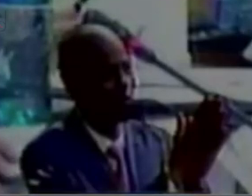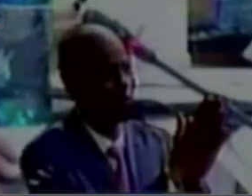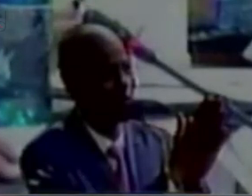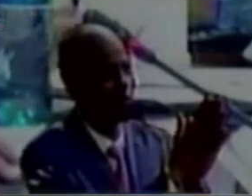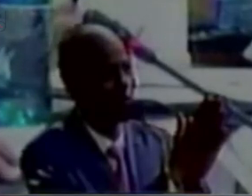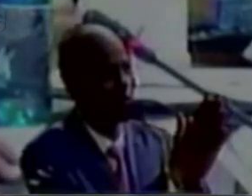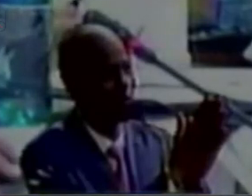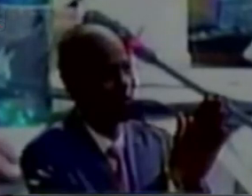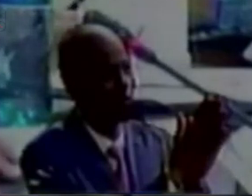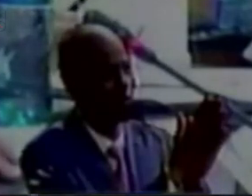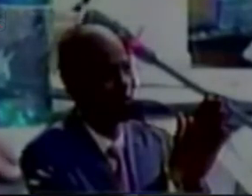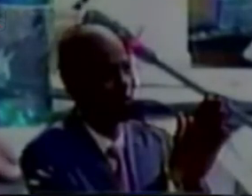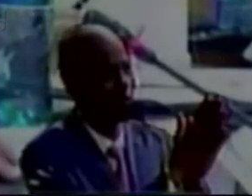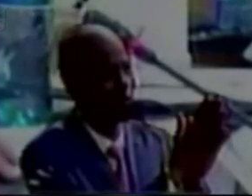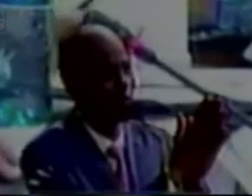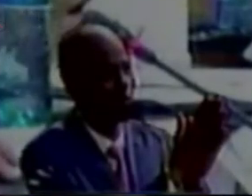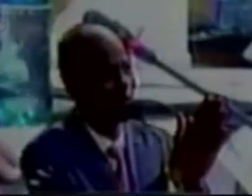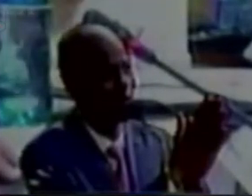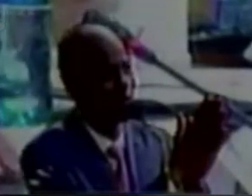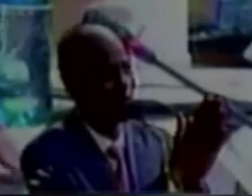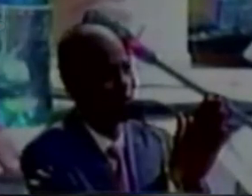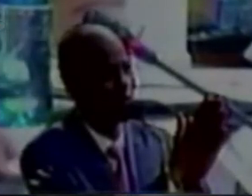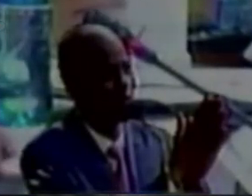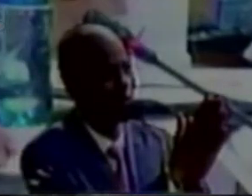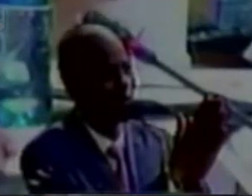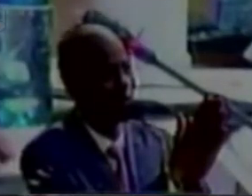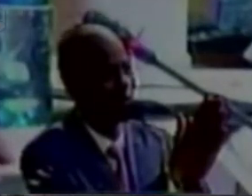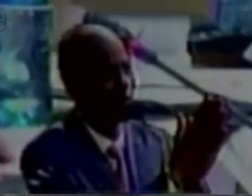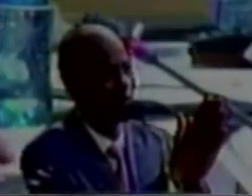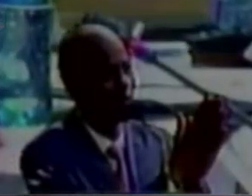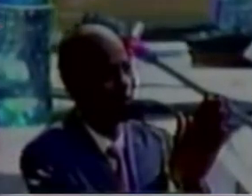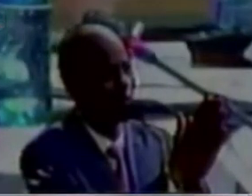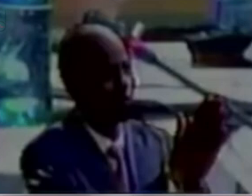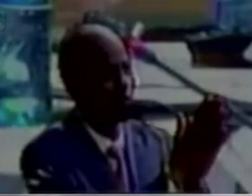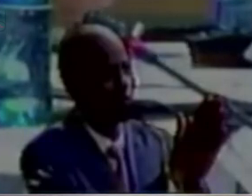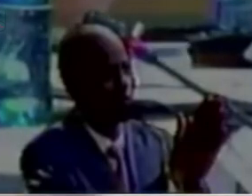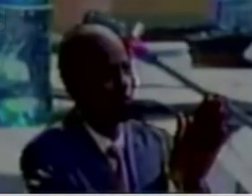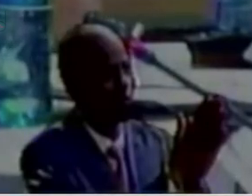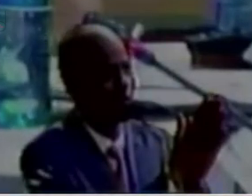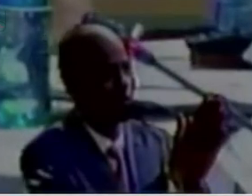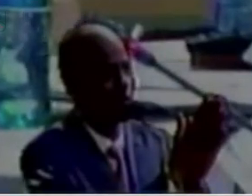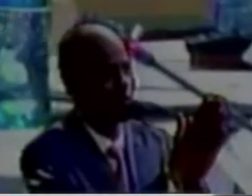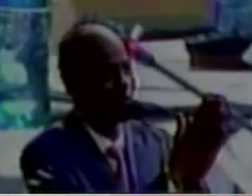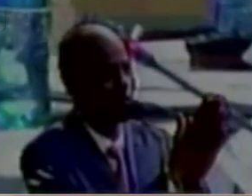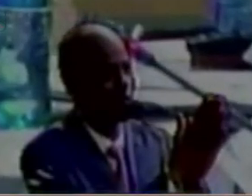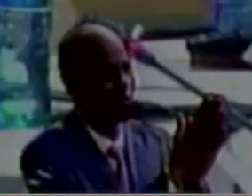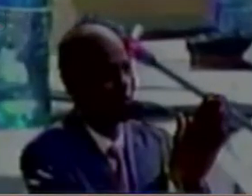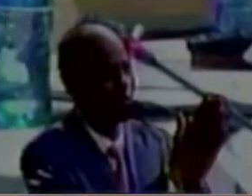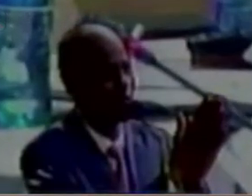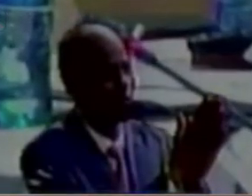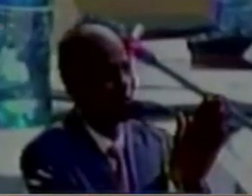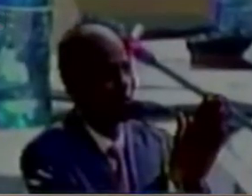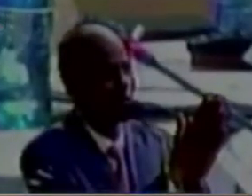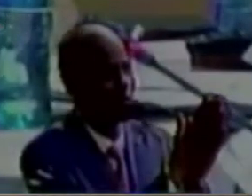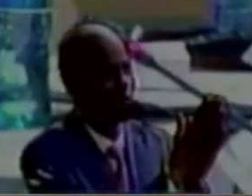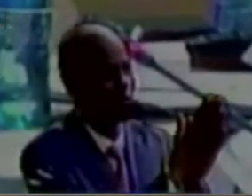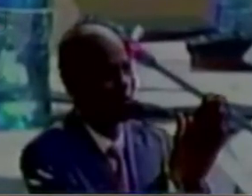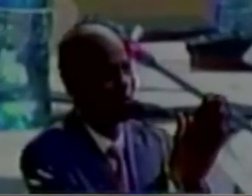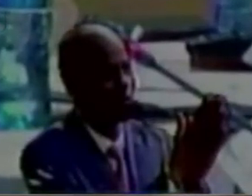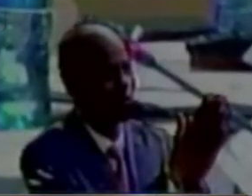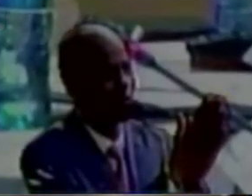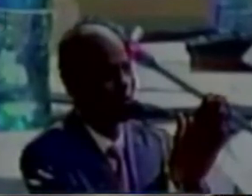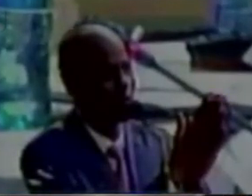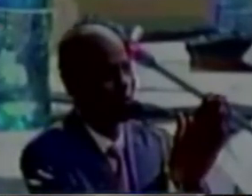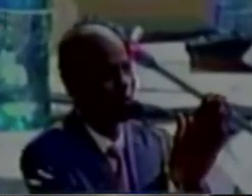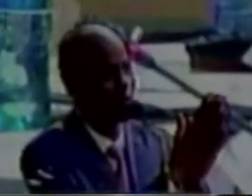réitérer une fois encore que notre engagement serait sous le leadership du gouvernement et à